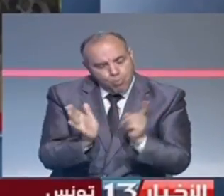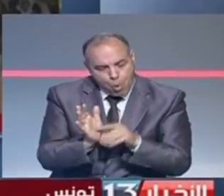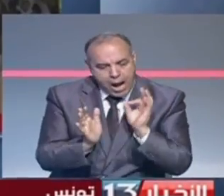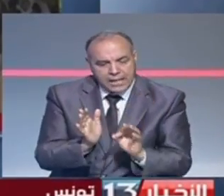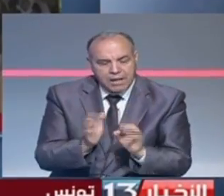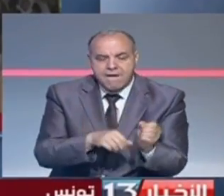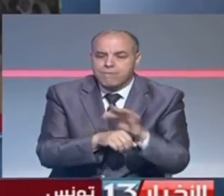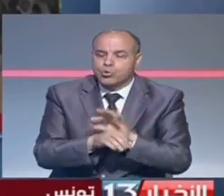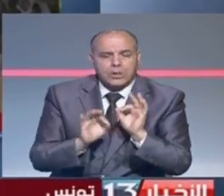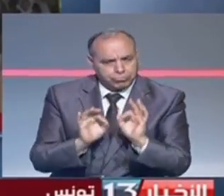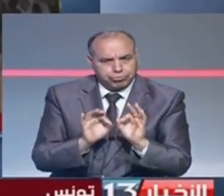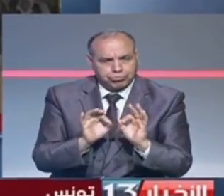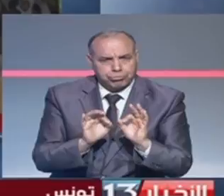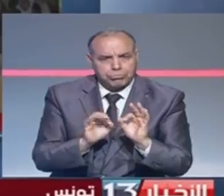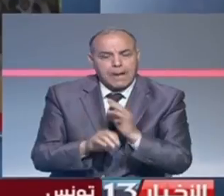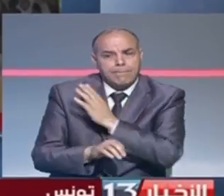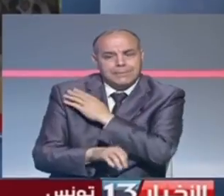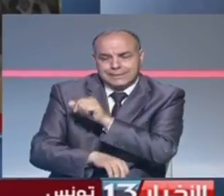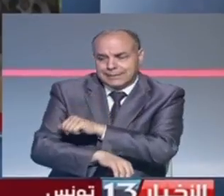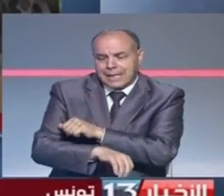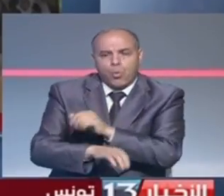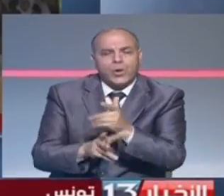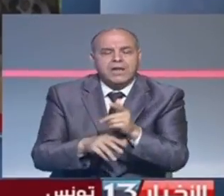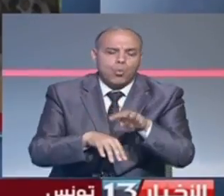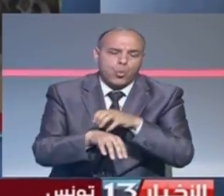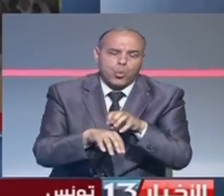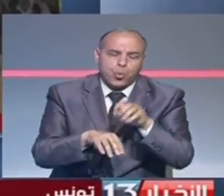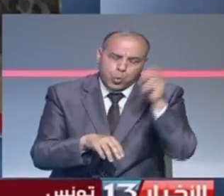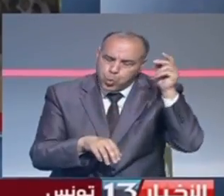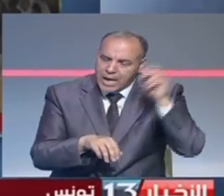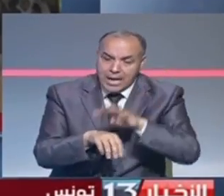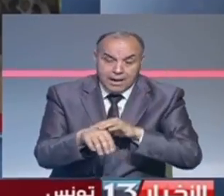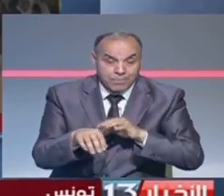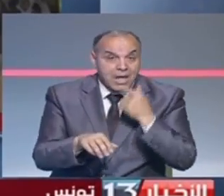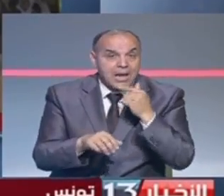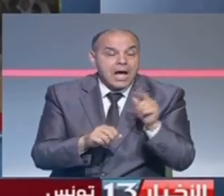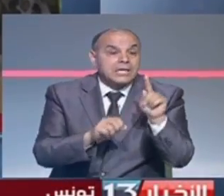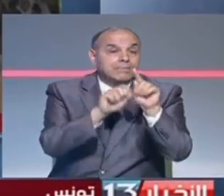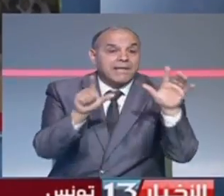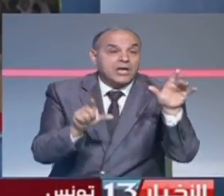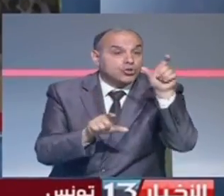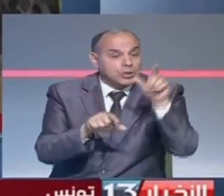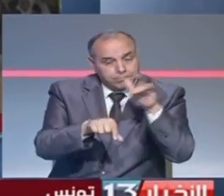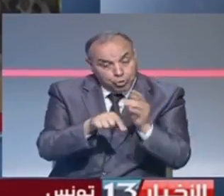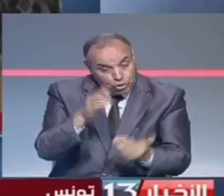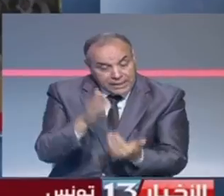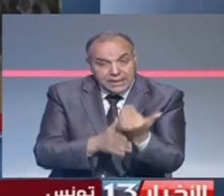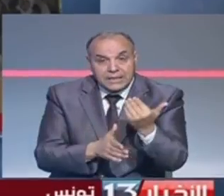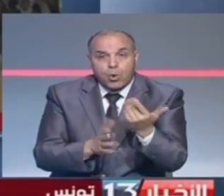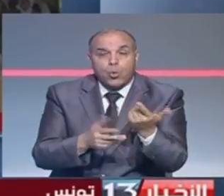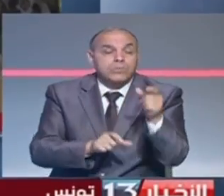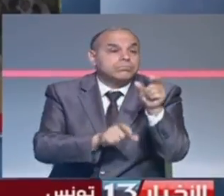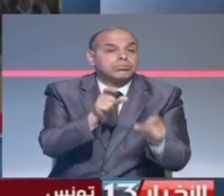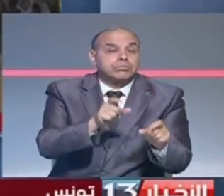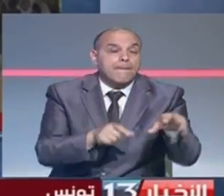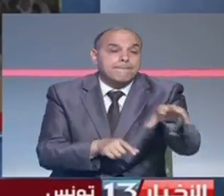بفيروس كورونا لدى الاطارات الصحيه في الولايه اضافه الى سبع عشره اصابه جديده لدى الاهالي